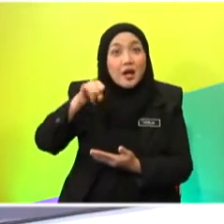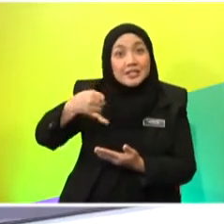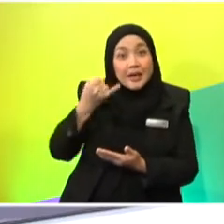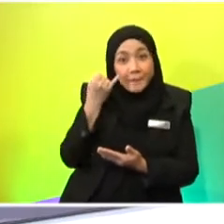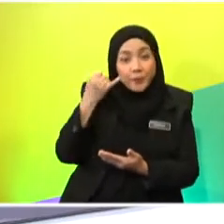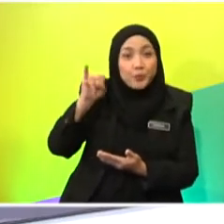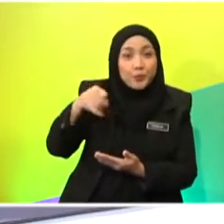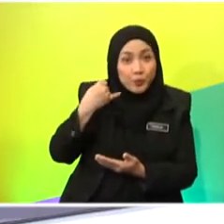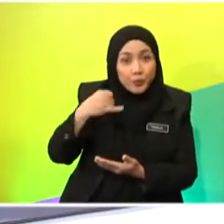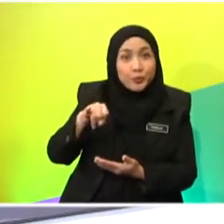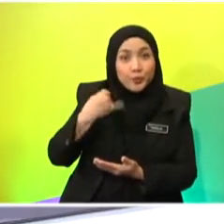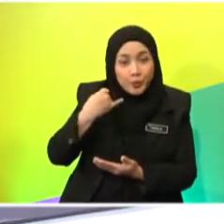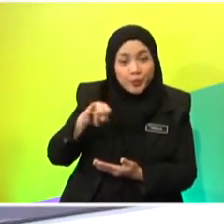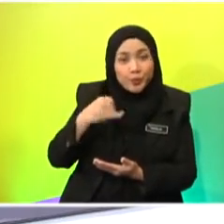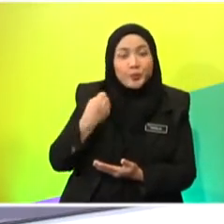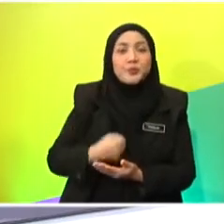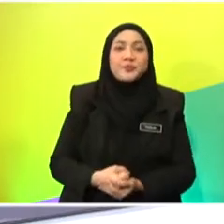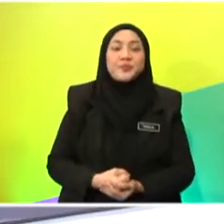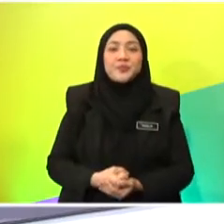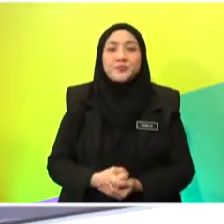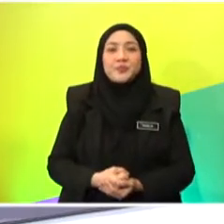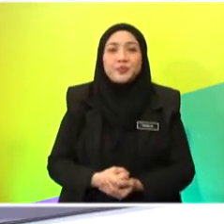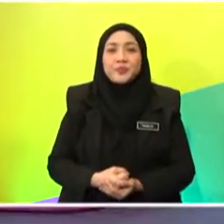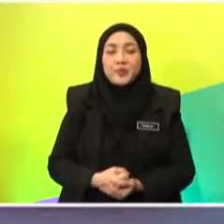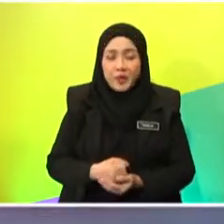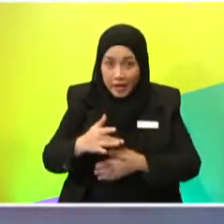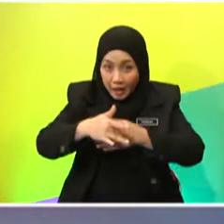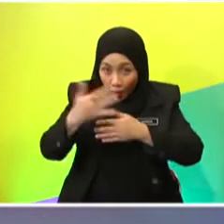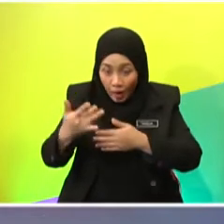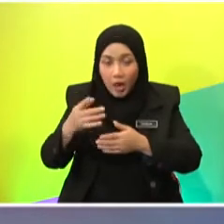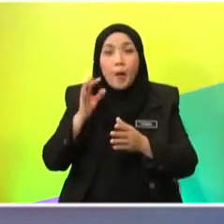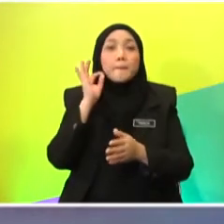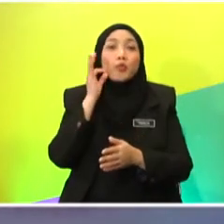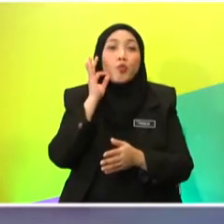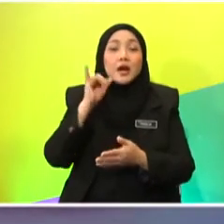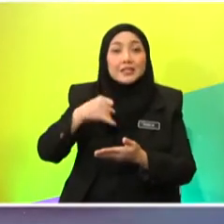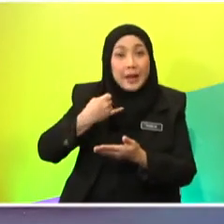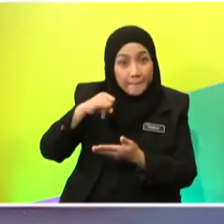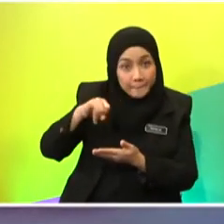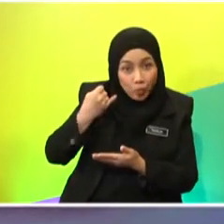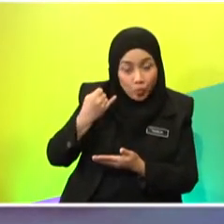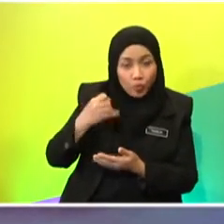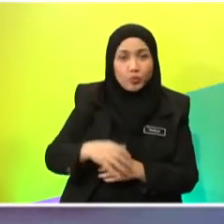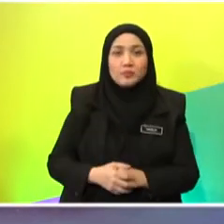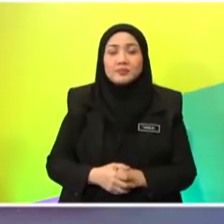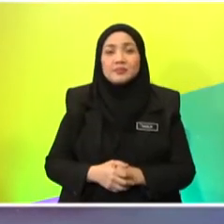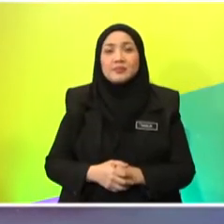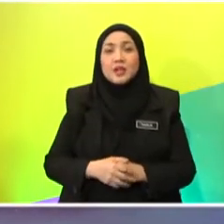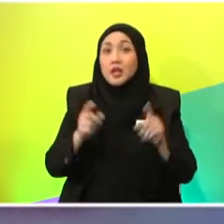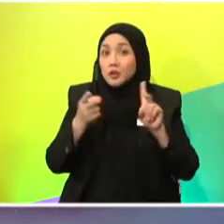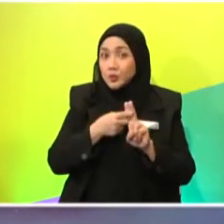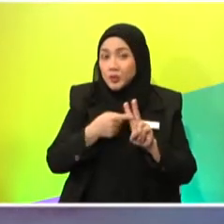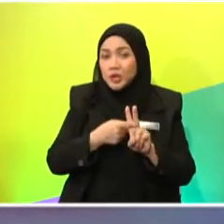kota itu adalah buah apa ya pertama buah jambu nyieun kedua dua buah